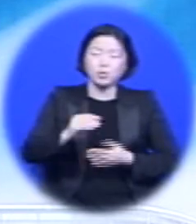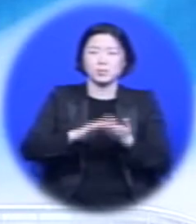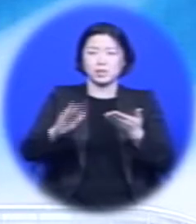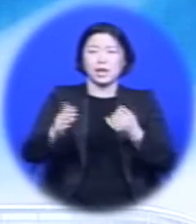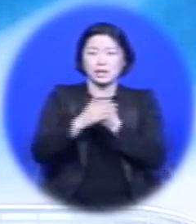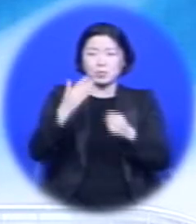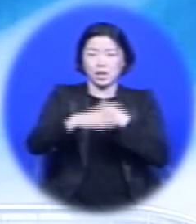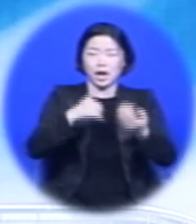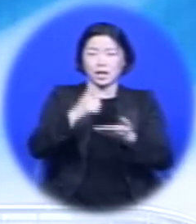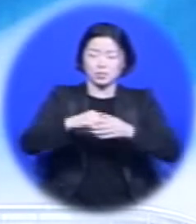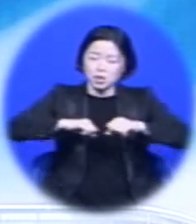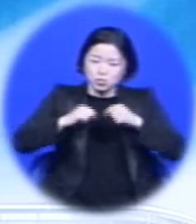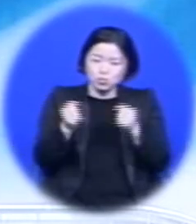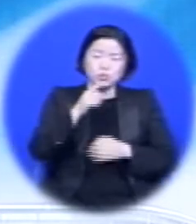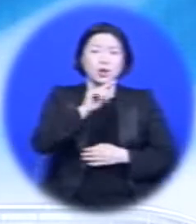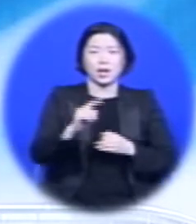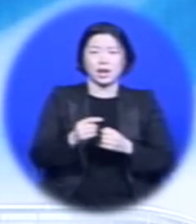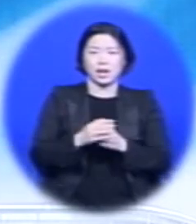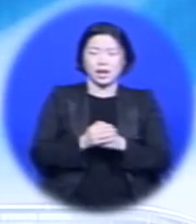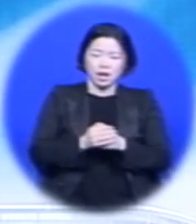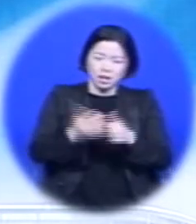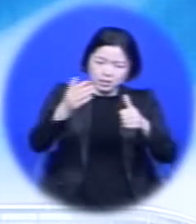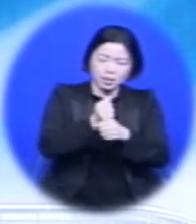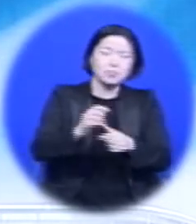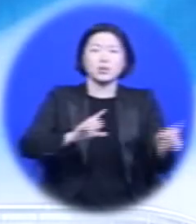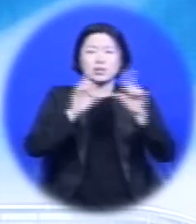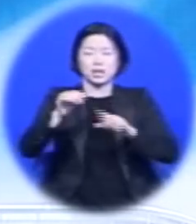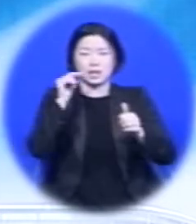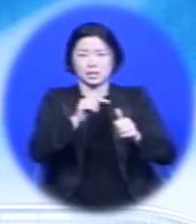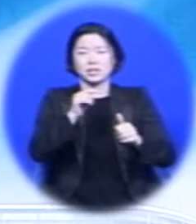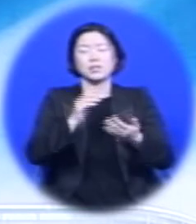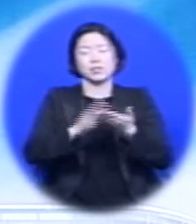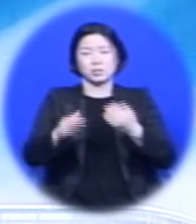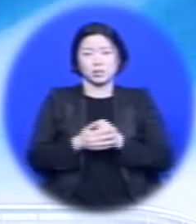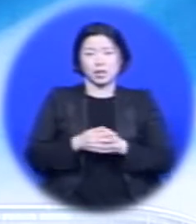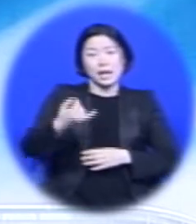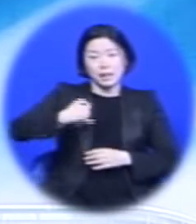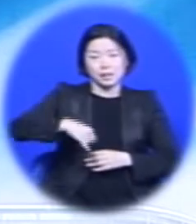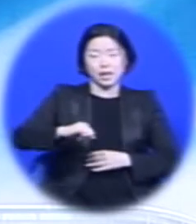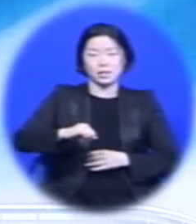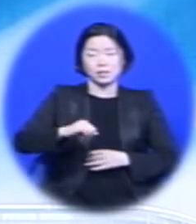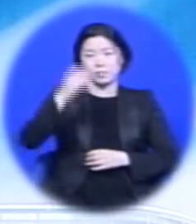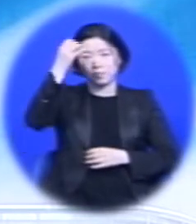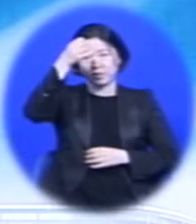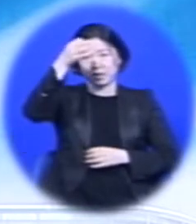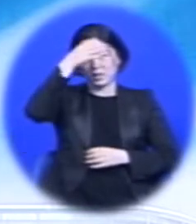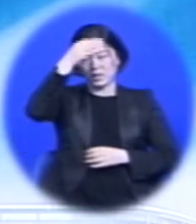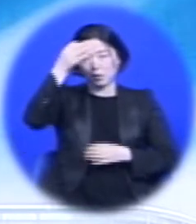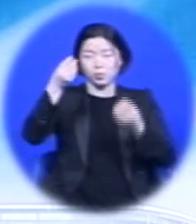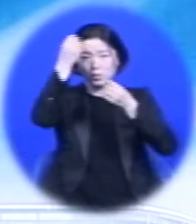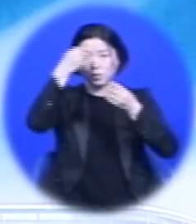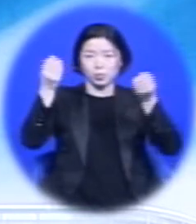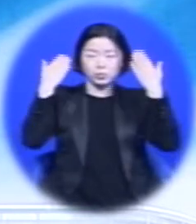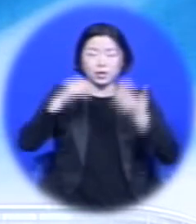하나님이 순종하라, 얽매어 살으라는 겁니다. 딸을 예고에 보낸 어느 집사님이